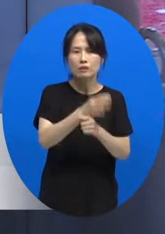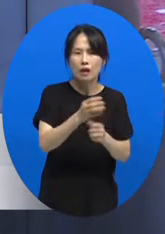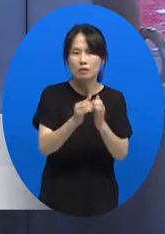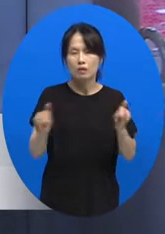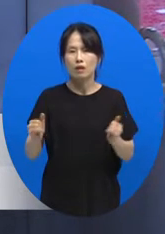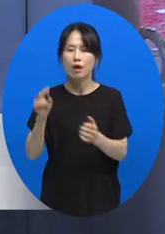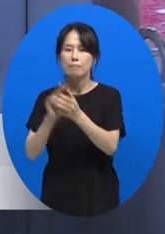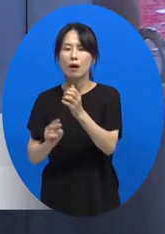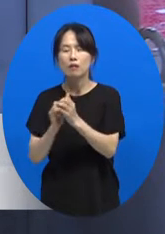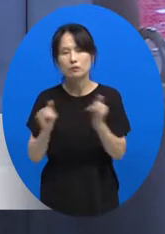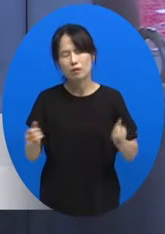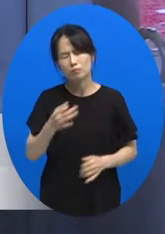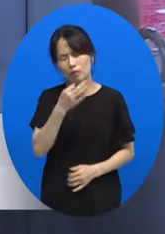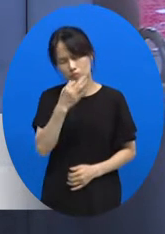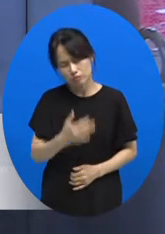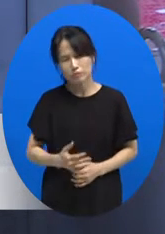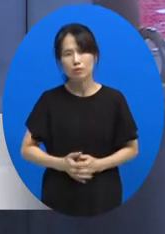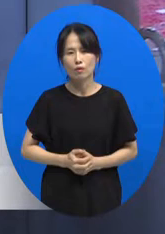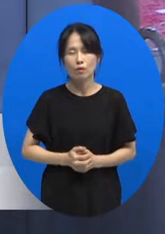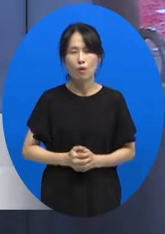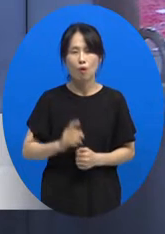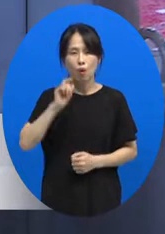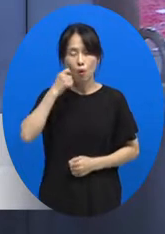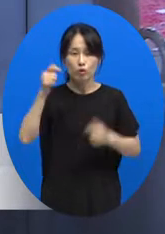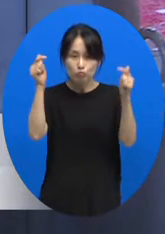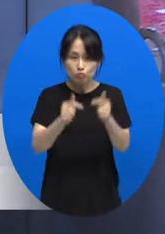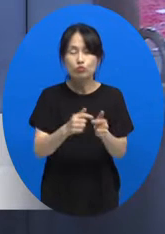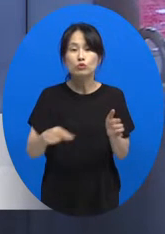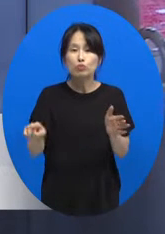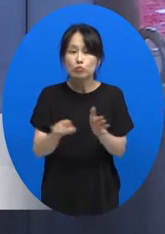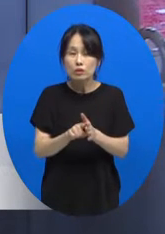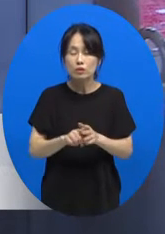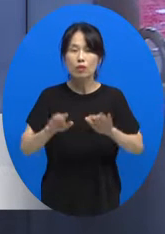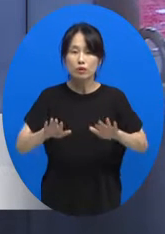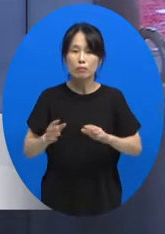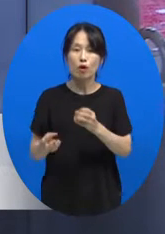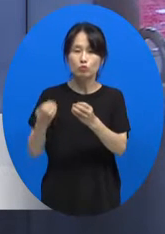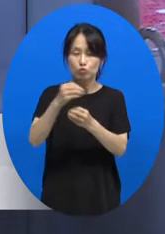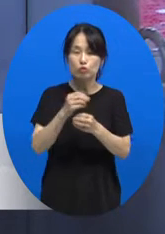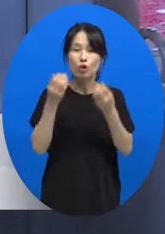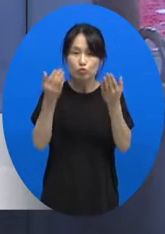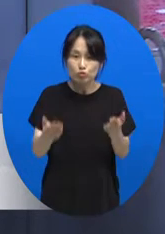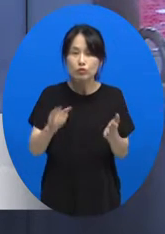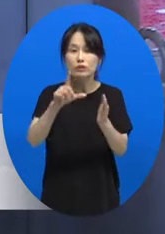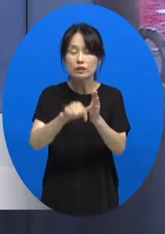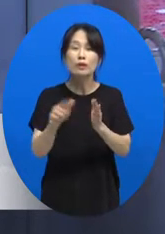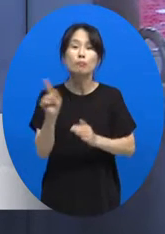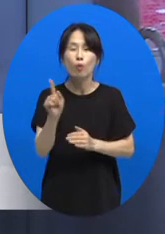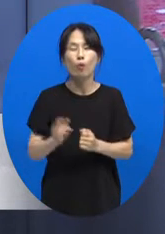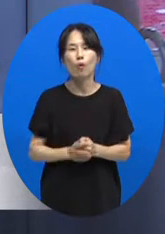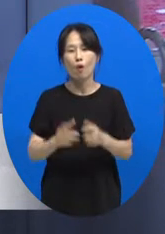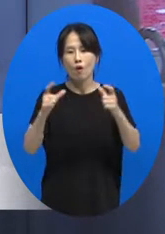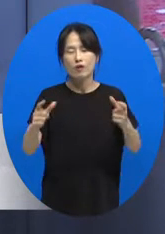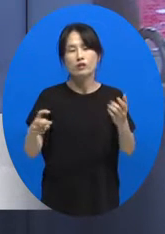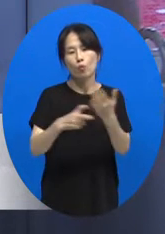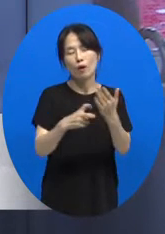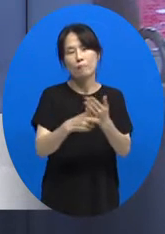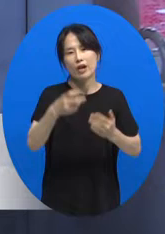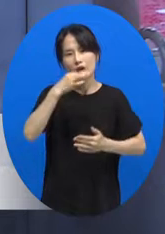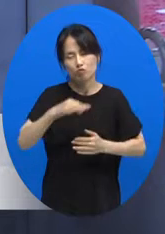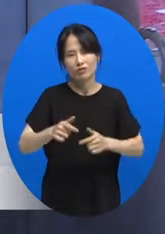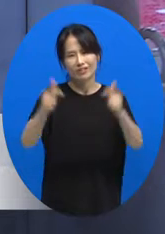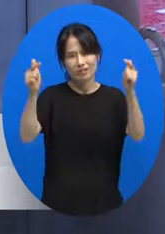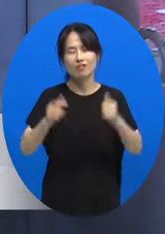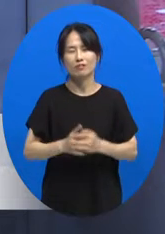큽니다. 조금이라도 이런 어려움을 줄여보자며 경기도에선 이번 추석 연휴 지역화폐 혜택을 늘렸다고 하니까 이왕